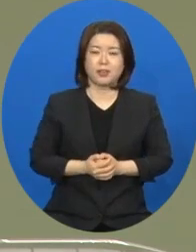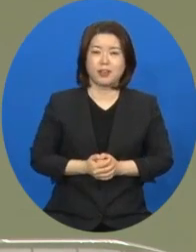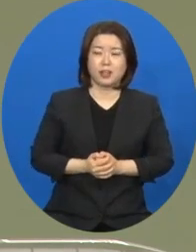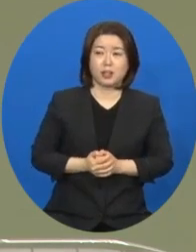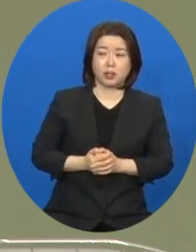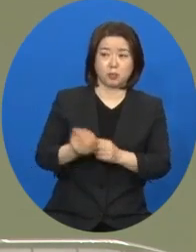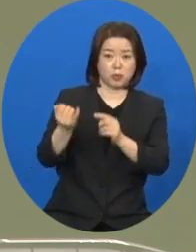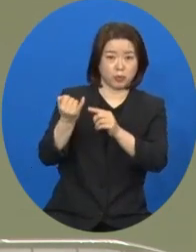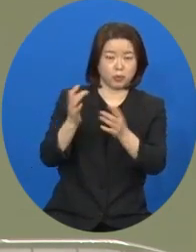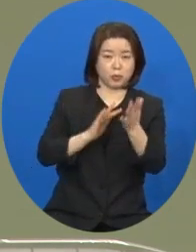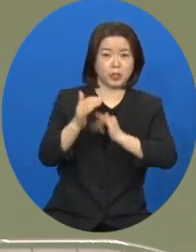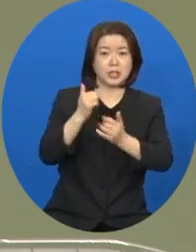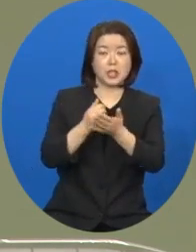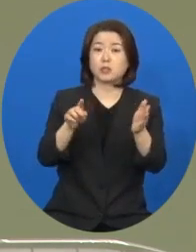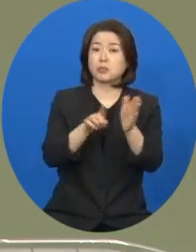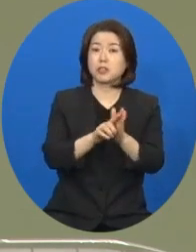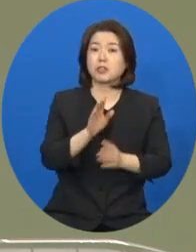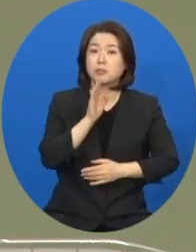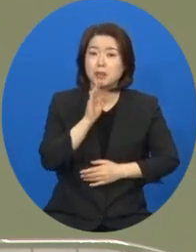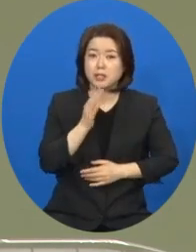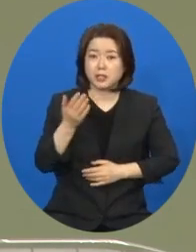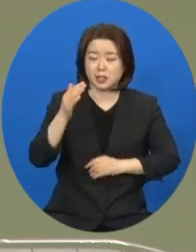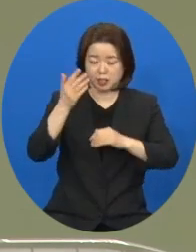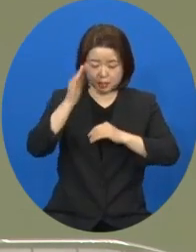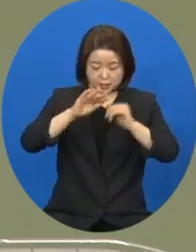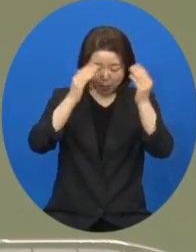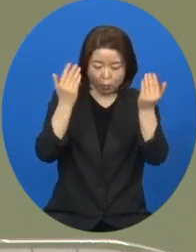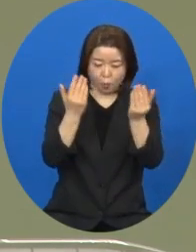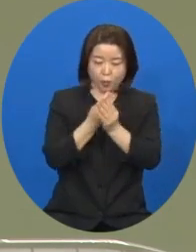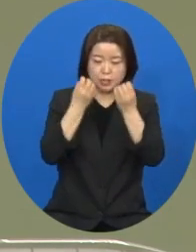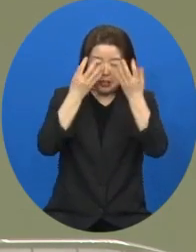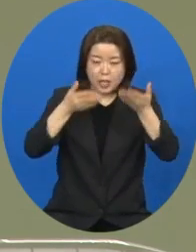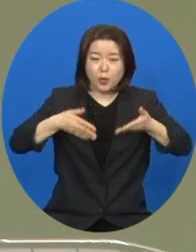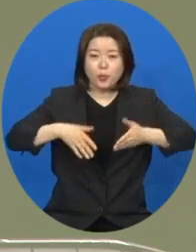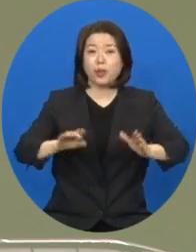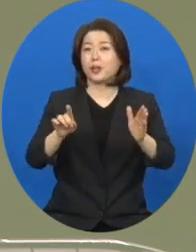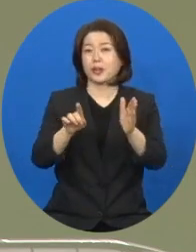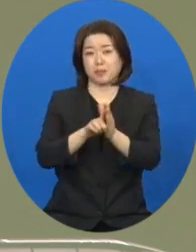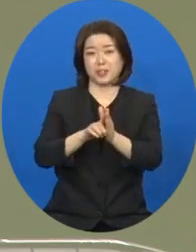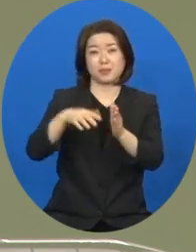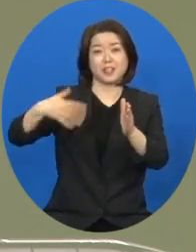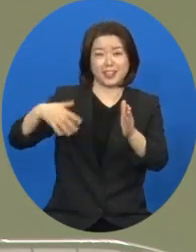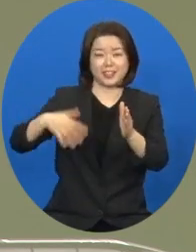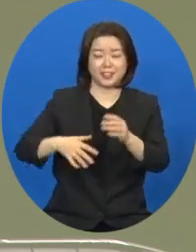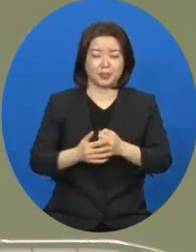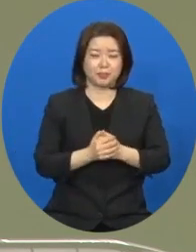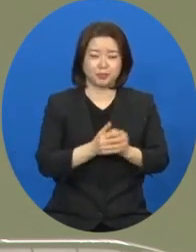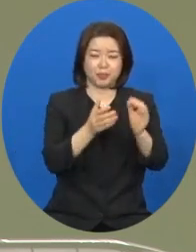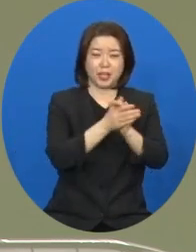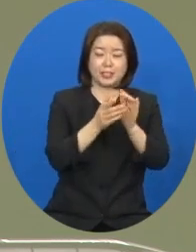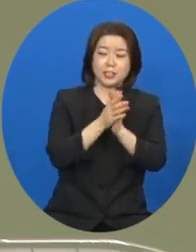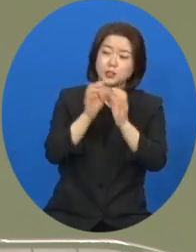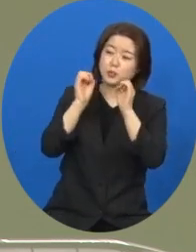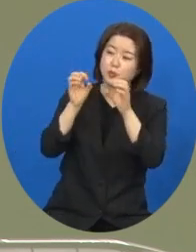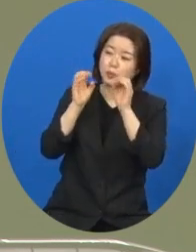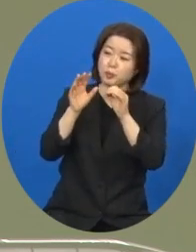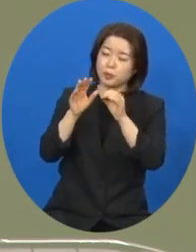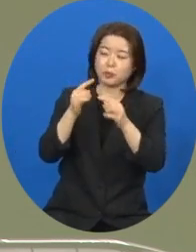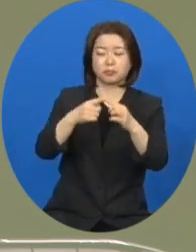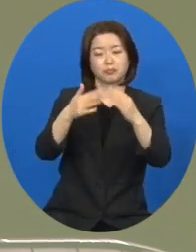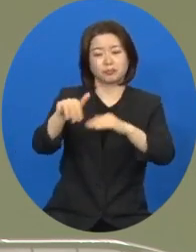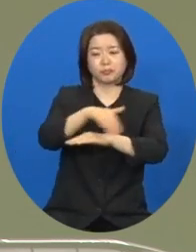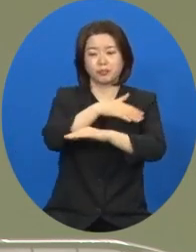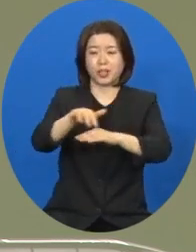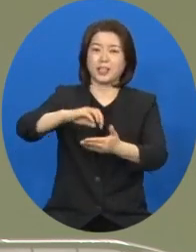예수를 믿었지만 온전히 거듭난 믿음은 아니었습니다. 친구의 전도로 그저 교회를 나오는